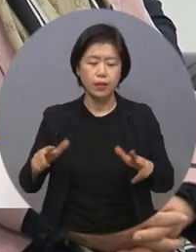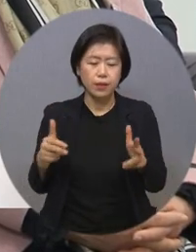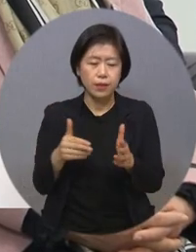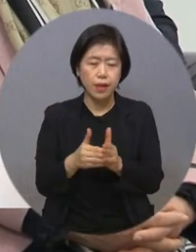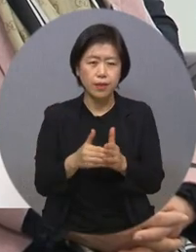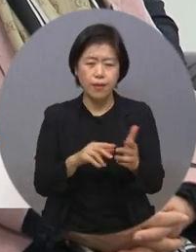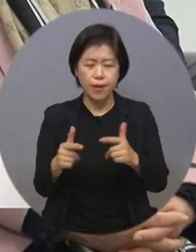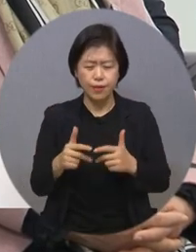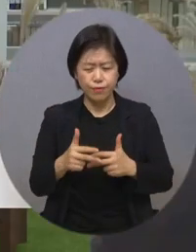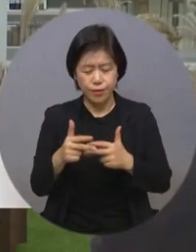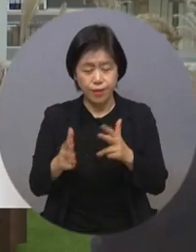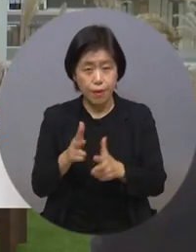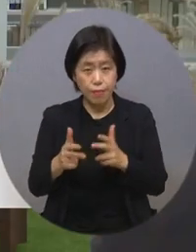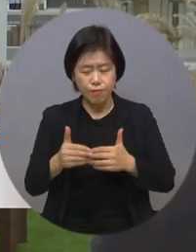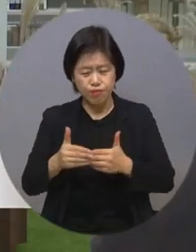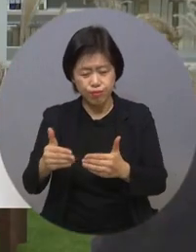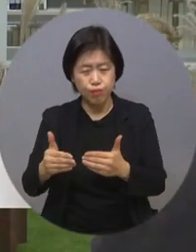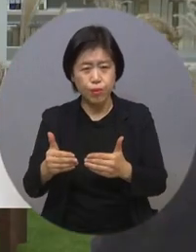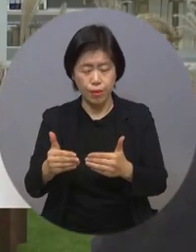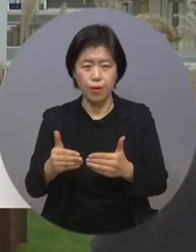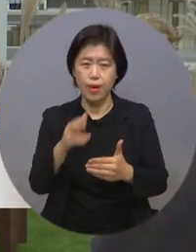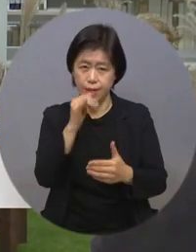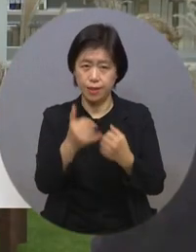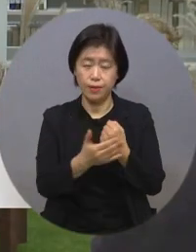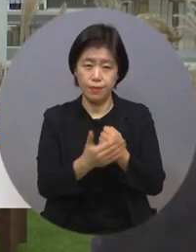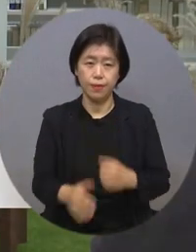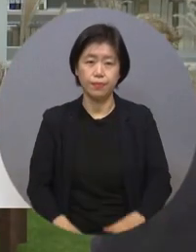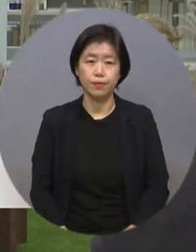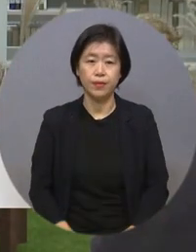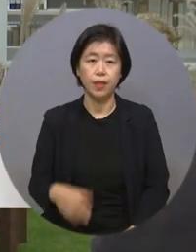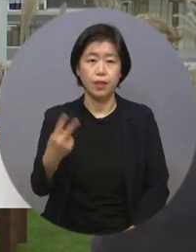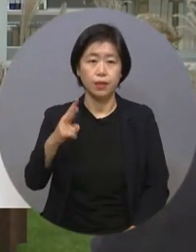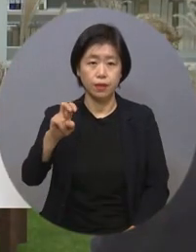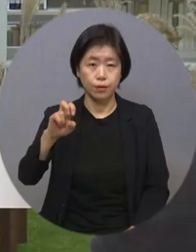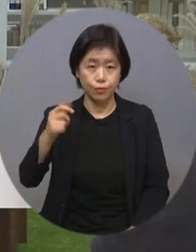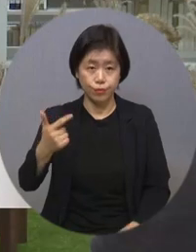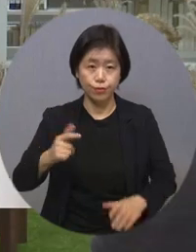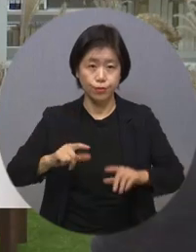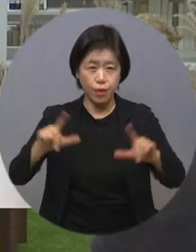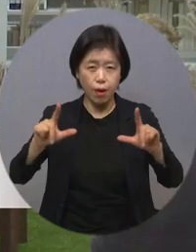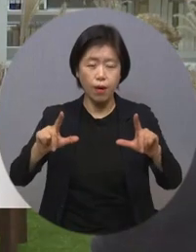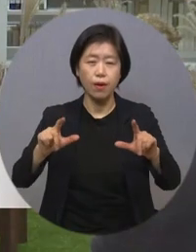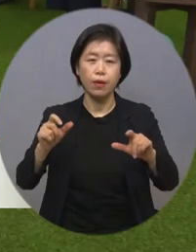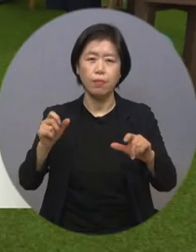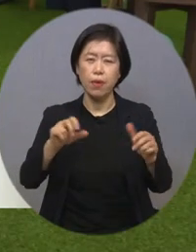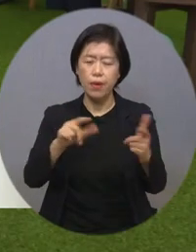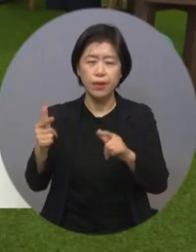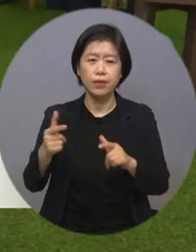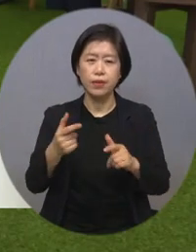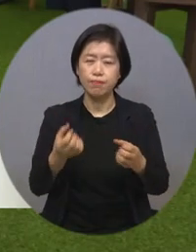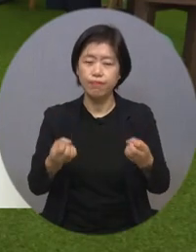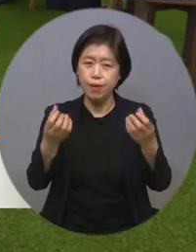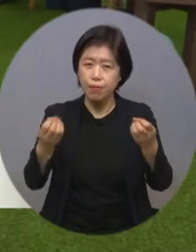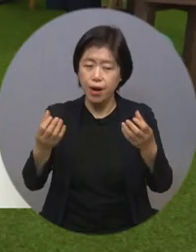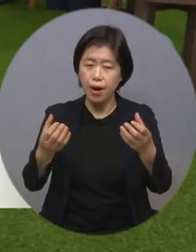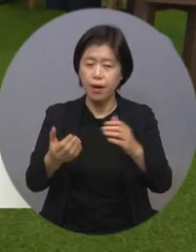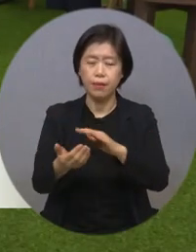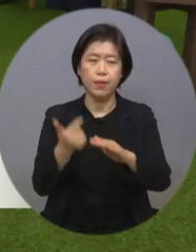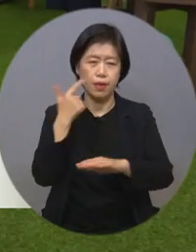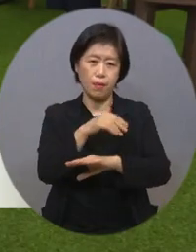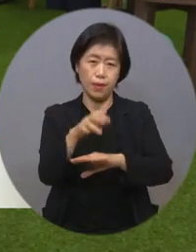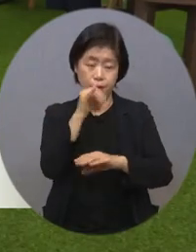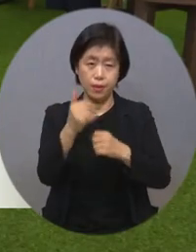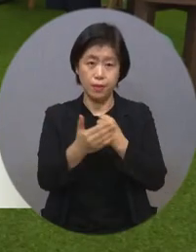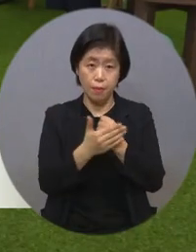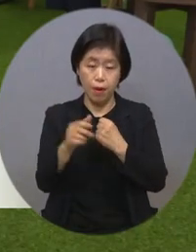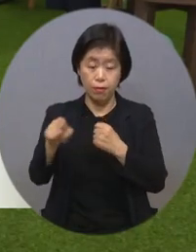시기라며 여수 개항 100년, 2026 여수 세계 섬 박람회 개최 등을 통해 시민과 함께 새로운